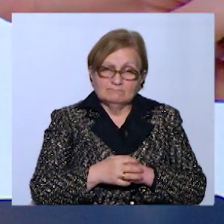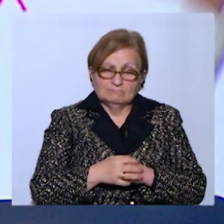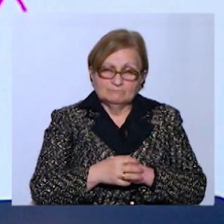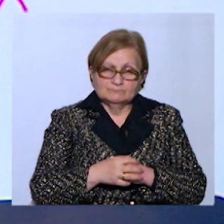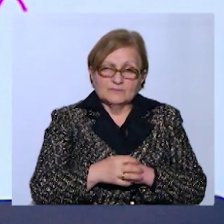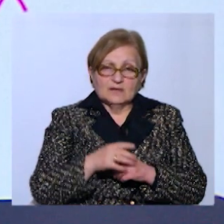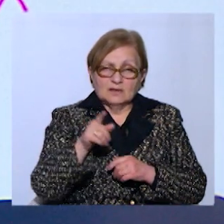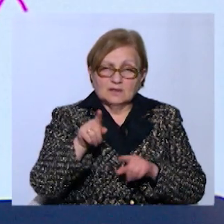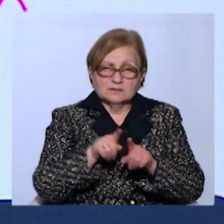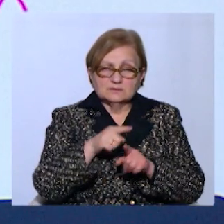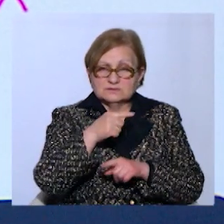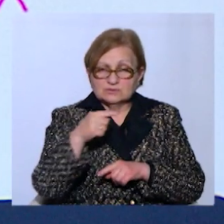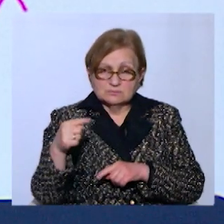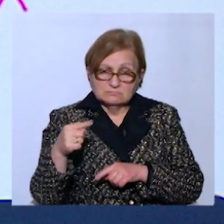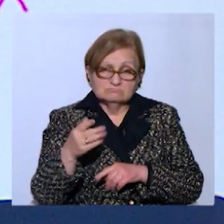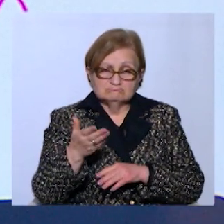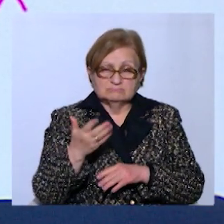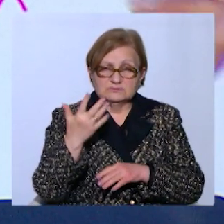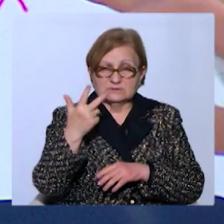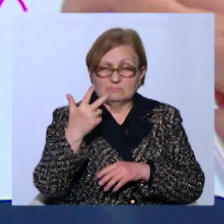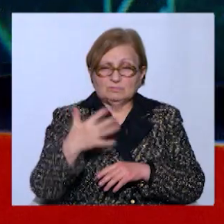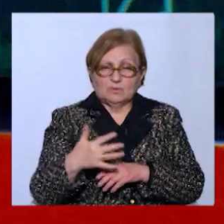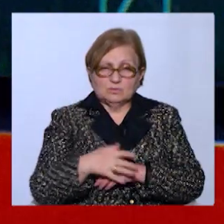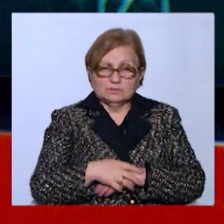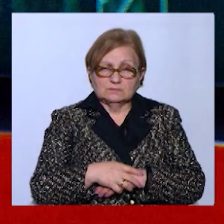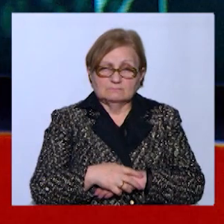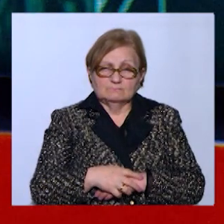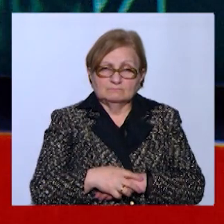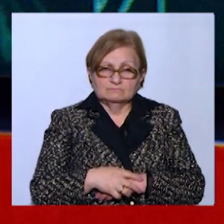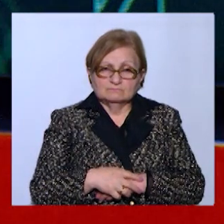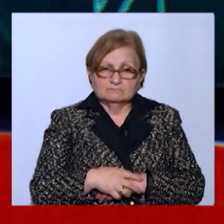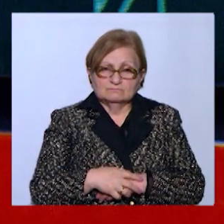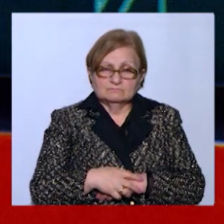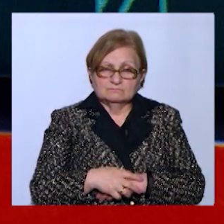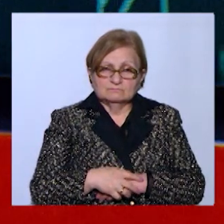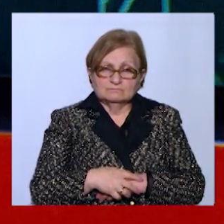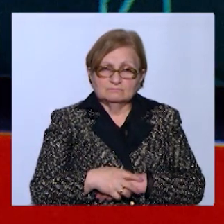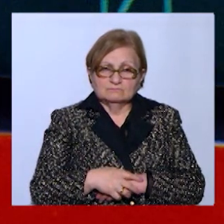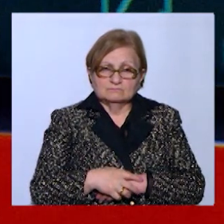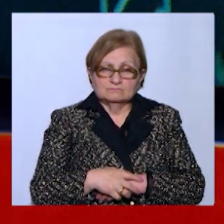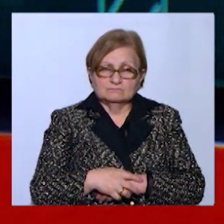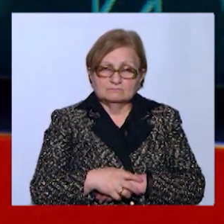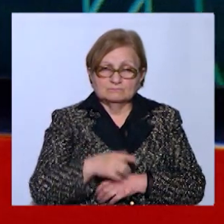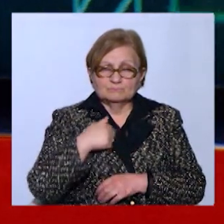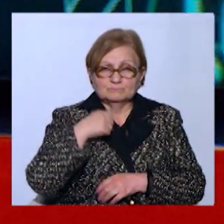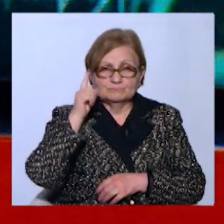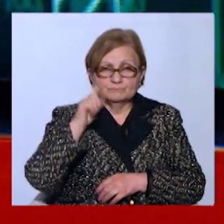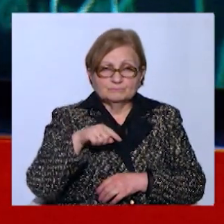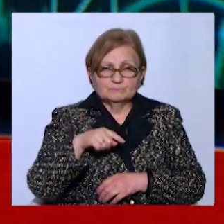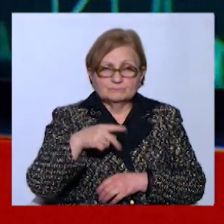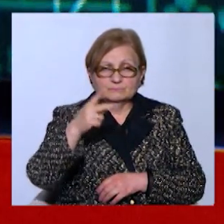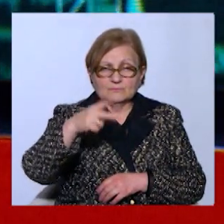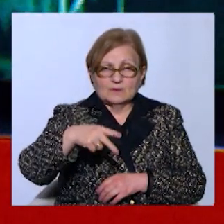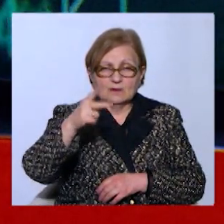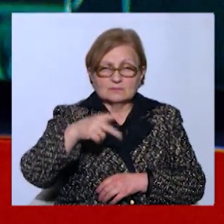3x ისე შეეფარდება 5x, როგორც 3/5-ს, ხო? აი ესე მოდით ერთნაირად ლამაზ x-ებს დავწე. ჩვენ ვიცით ასევე რომ ამ ორი